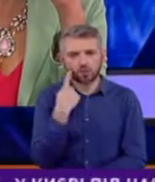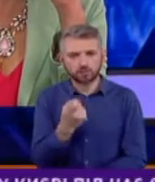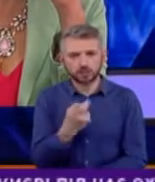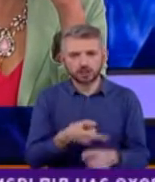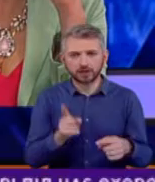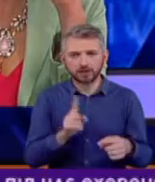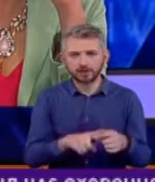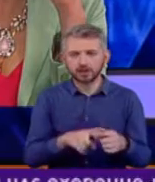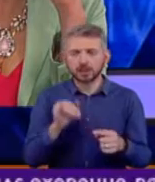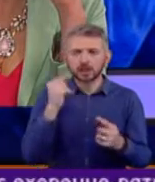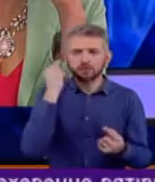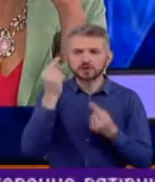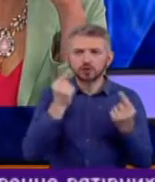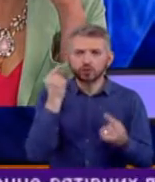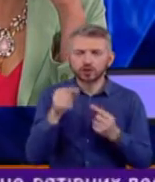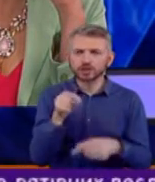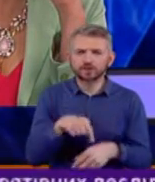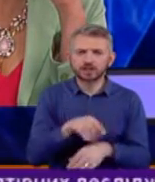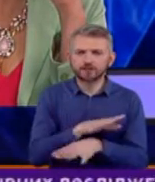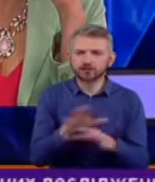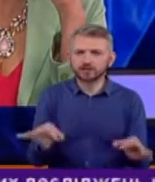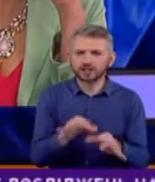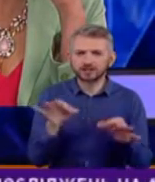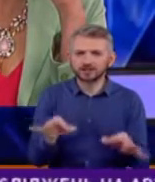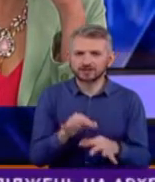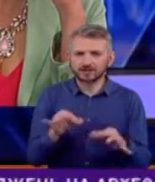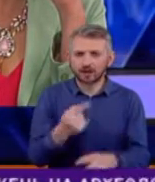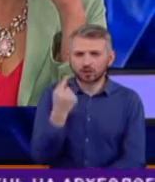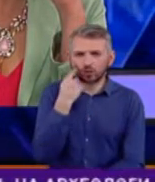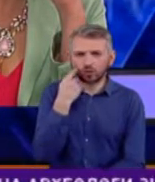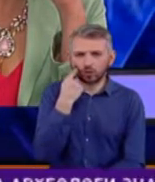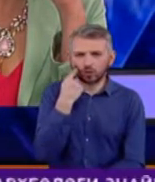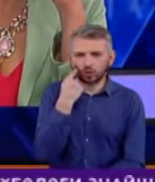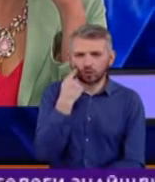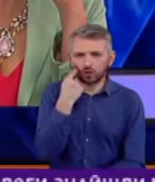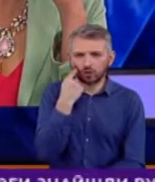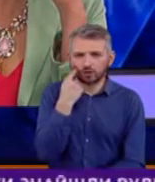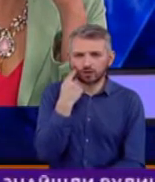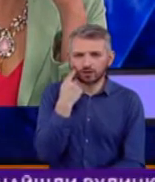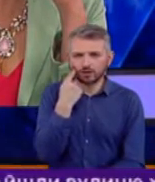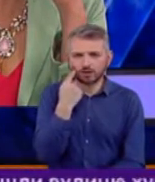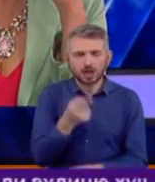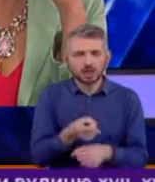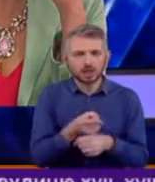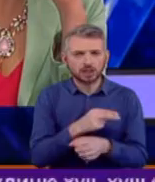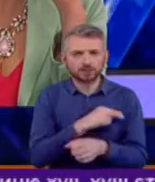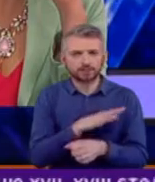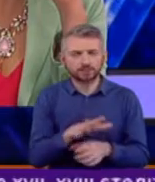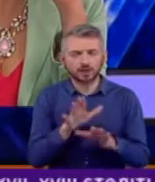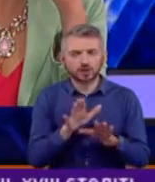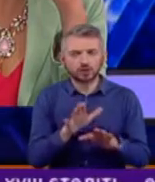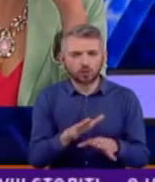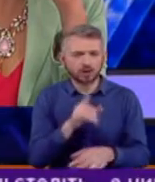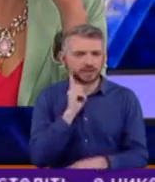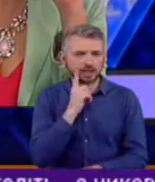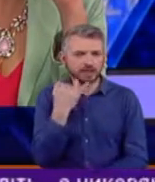у меня есть знакомые. И психологично вы не чувствуете никаких угрызений совести? Танки не запускаются, только Зеленский.